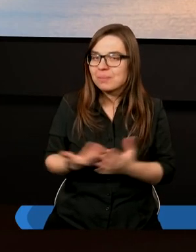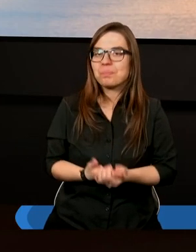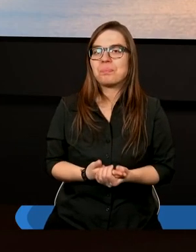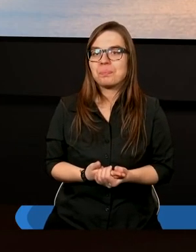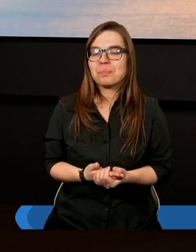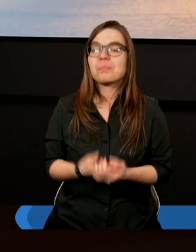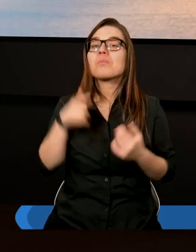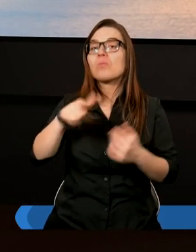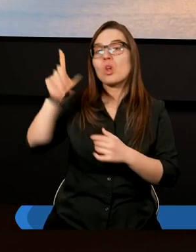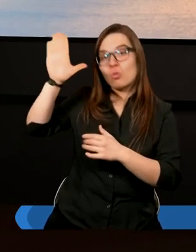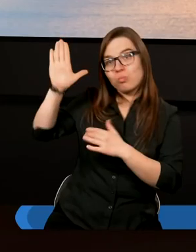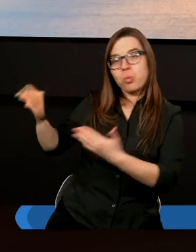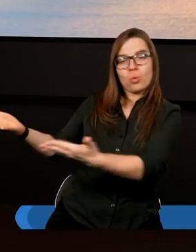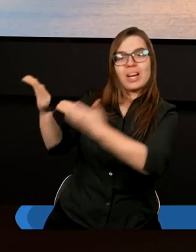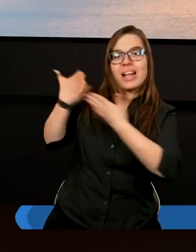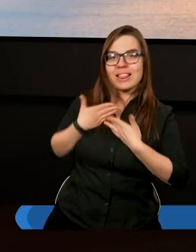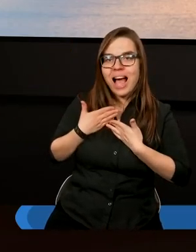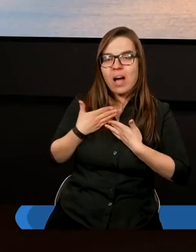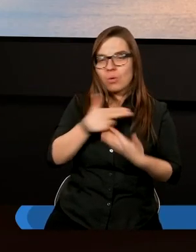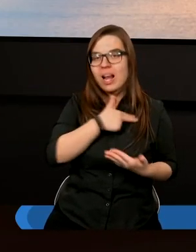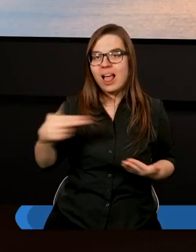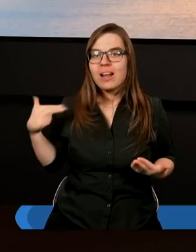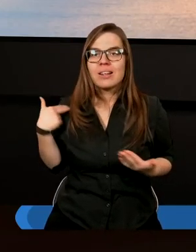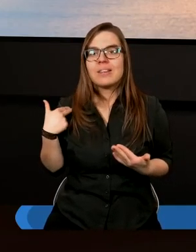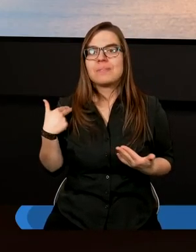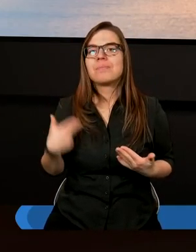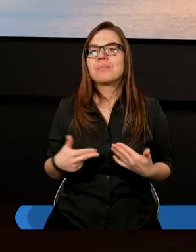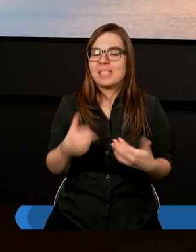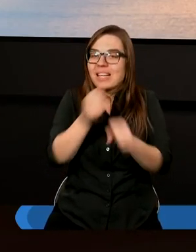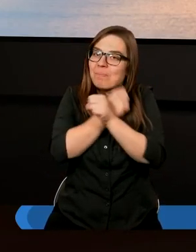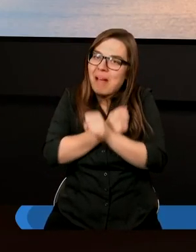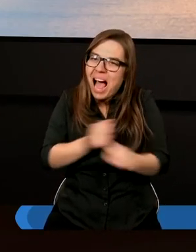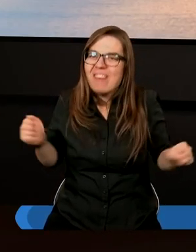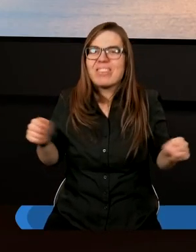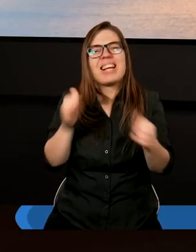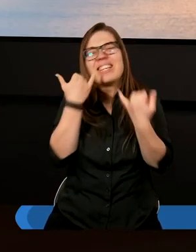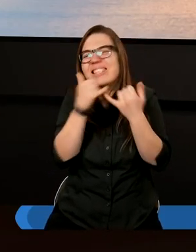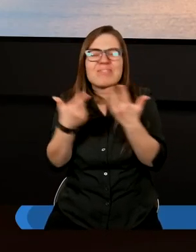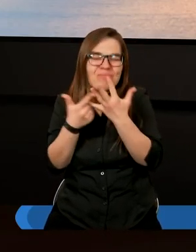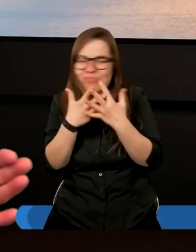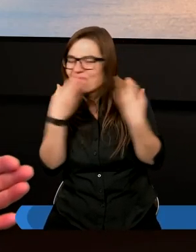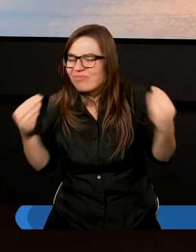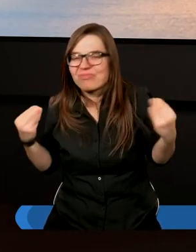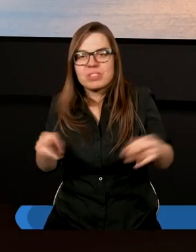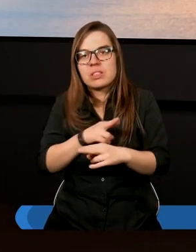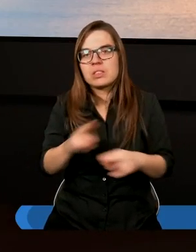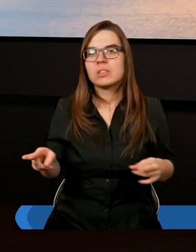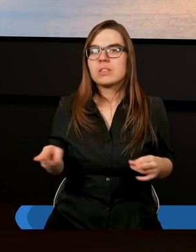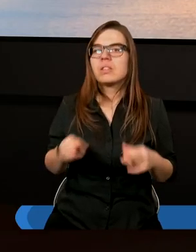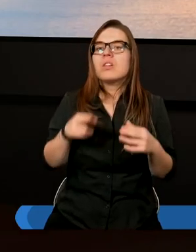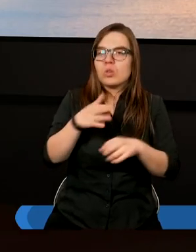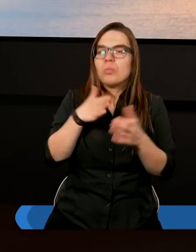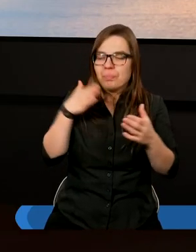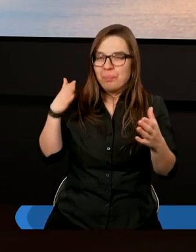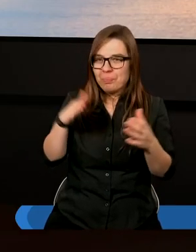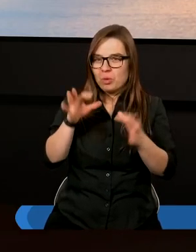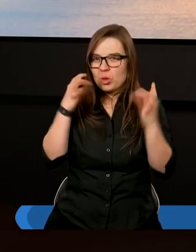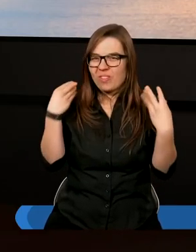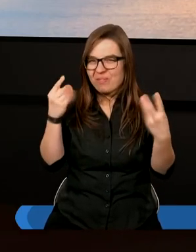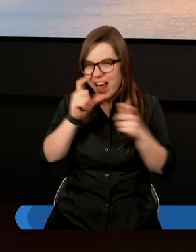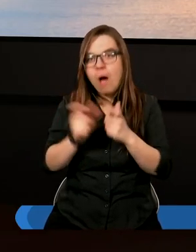co Chrystus dla nas dokonał zbawienie i to wszystko tak jak było słusznie podkreślone